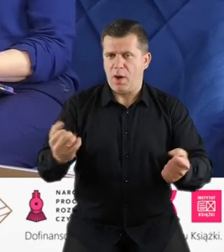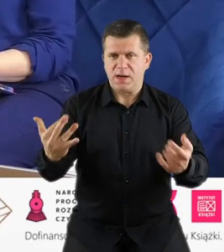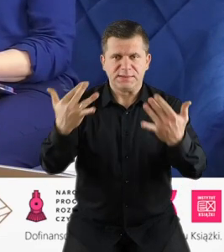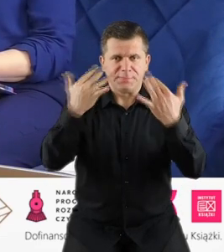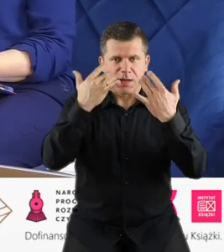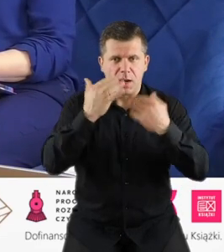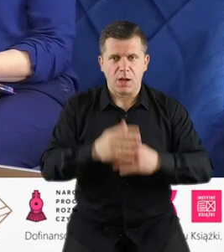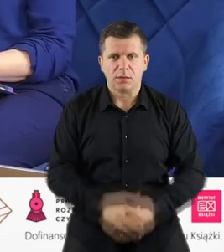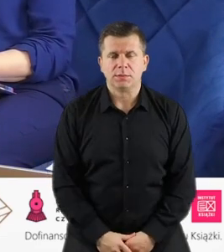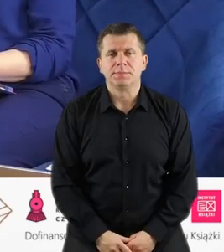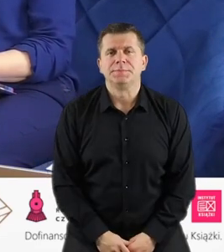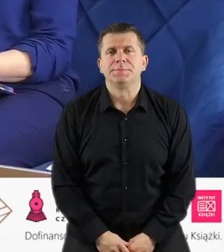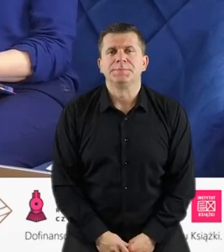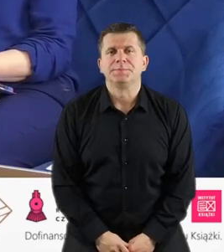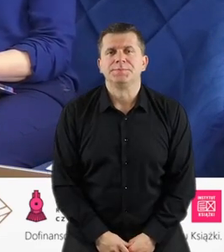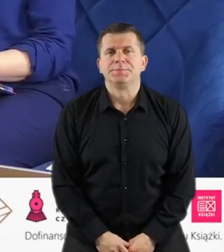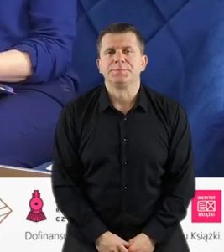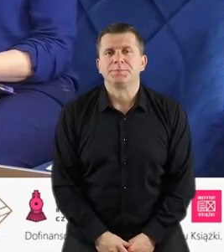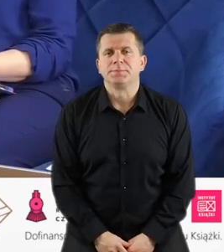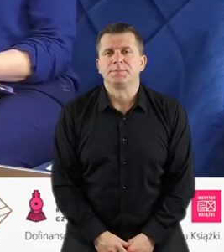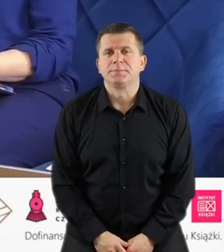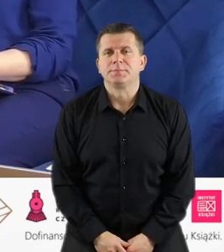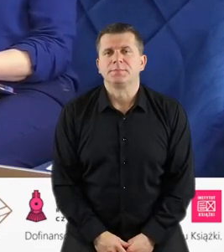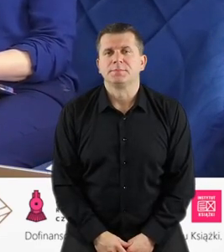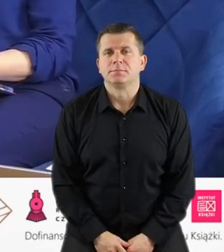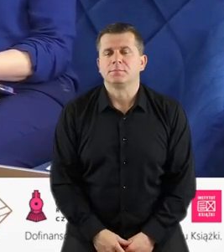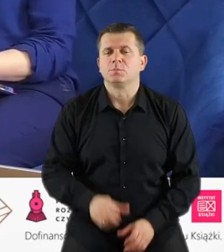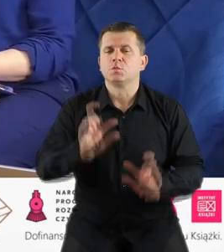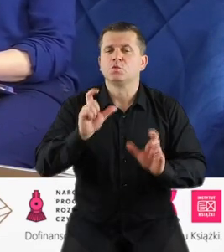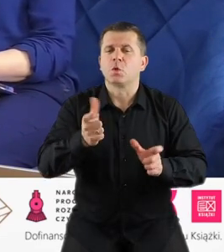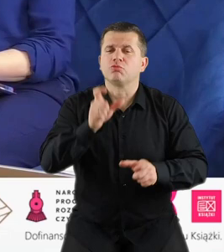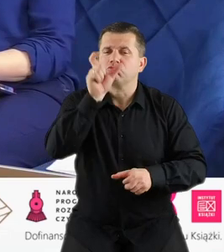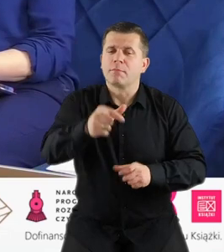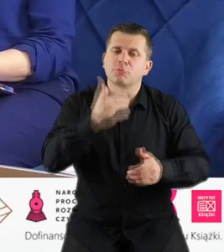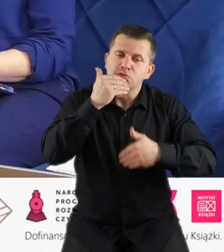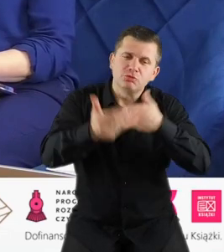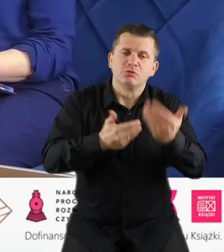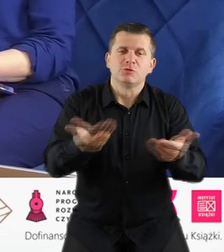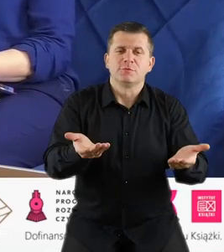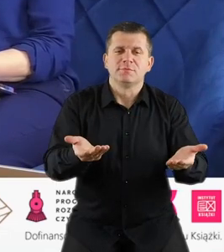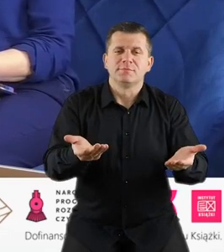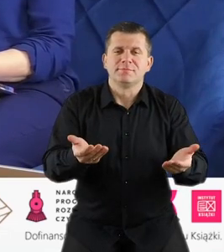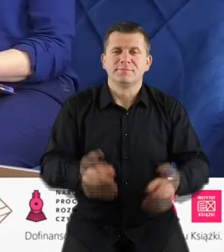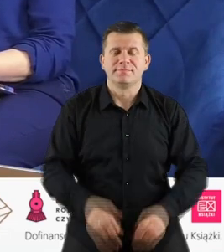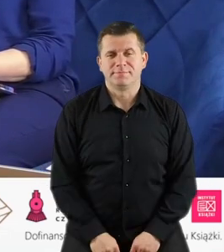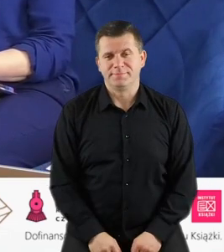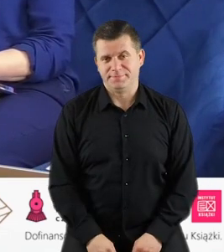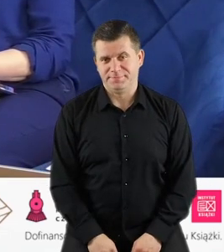przykład Fabryka Lokomotyw. Czego Pani życzyć?